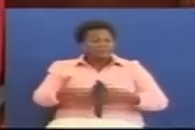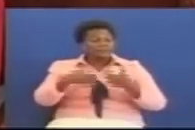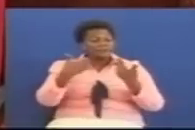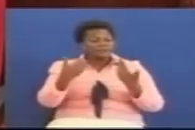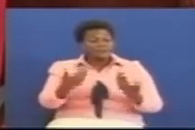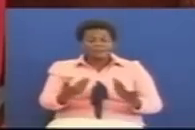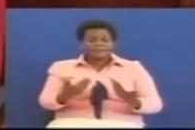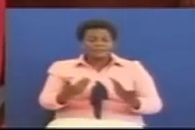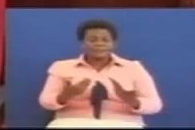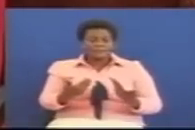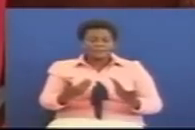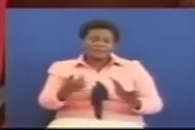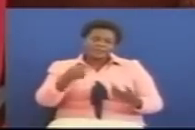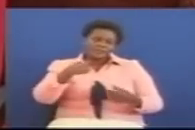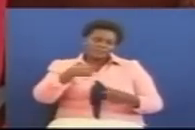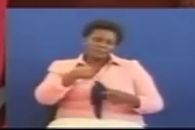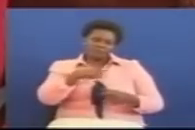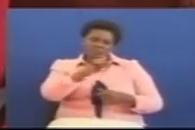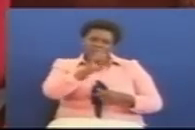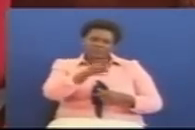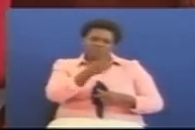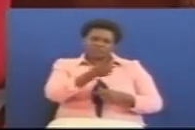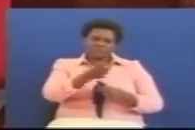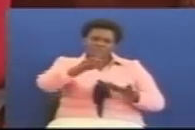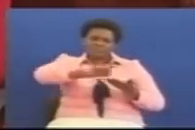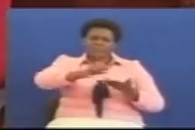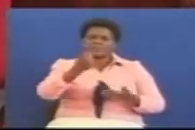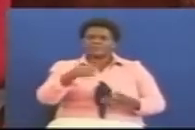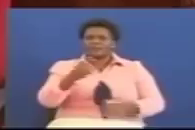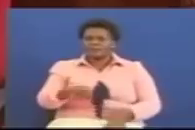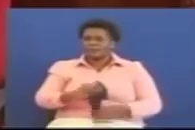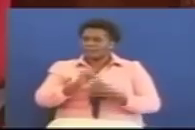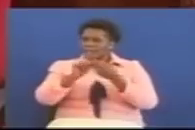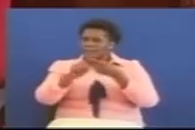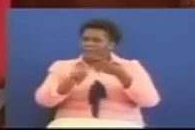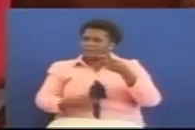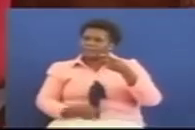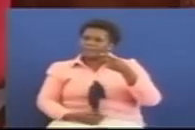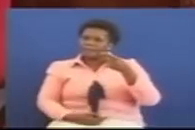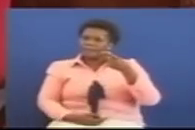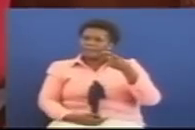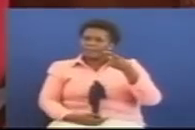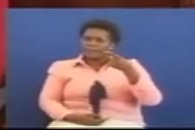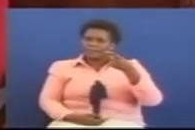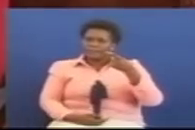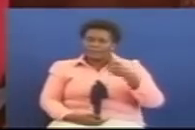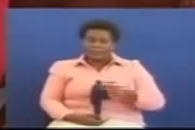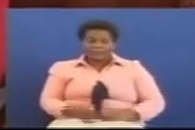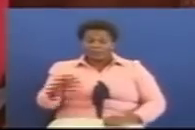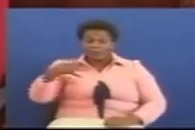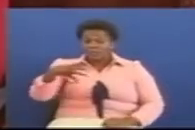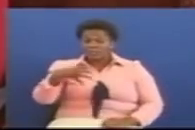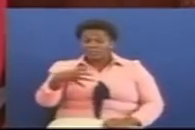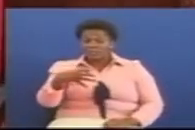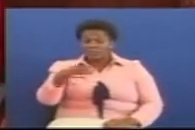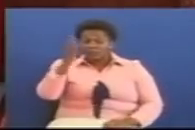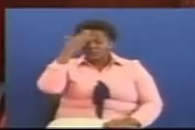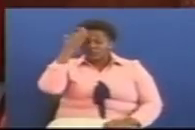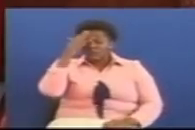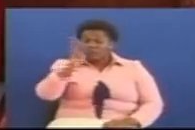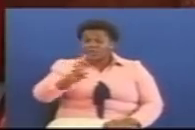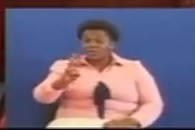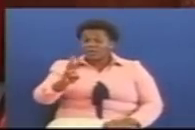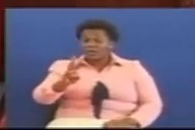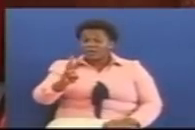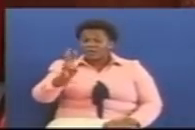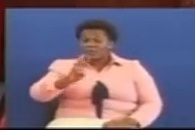kinaruhusiwa. Sasa ninayo maswali mawili ya nyongeza. Swali la kwanza, Mheshimiwa Waziri, unajua halmashauri ya wilaya Karatu ina idadi